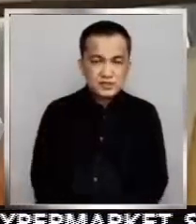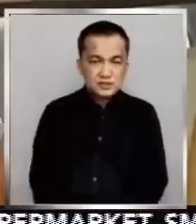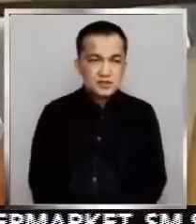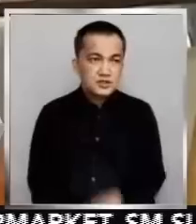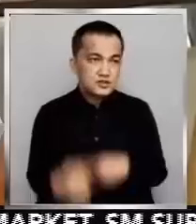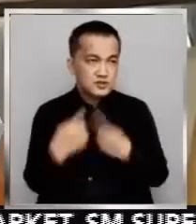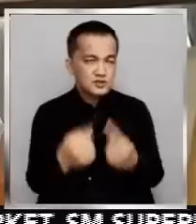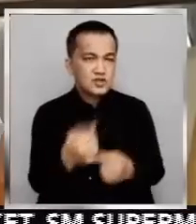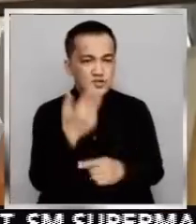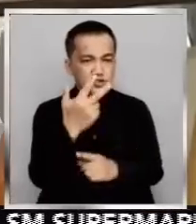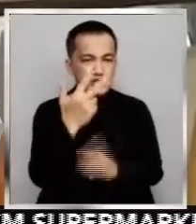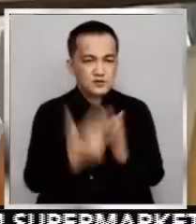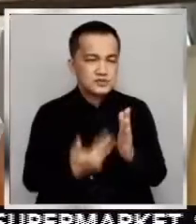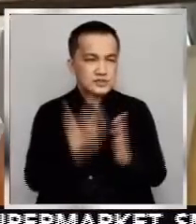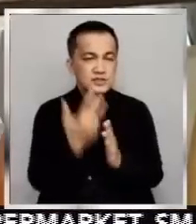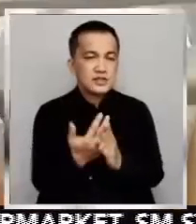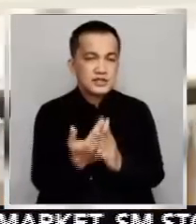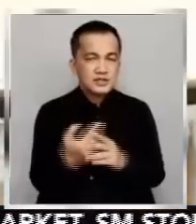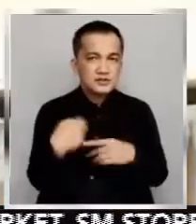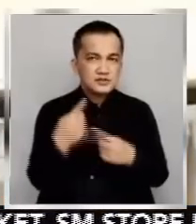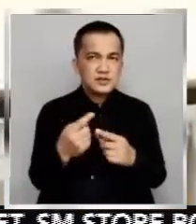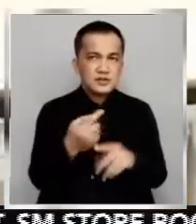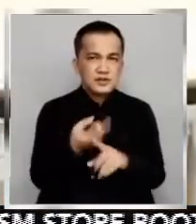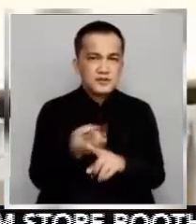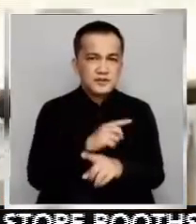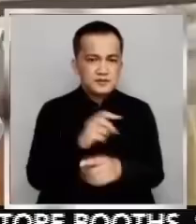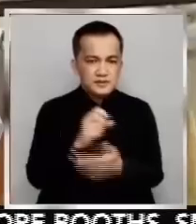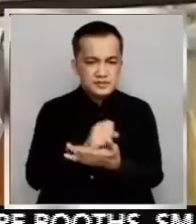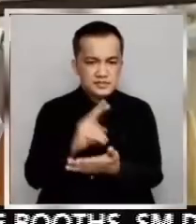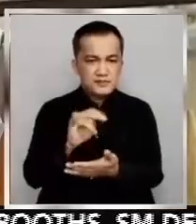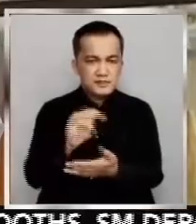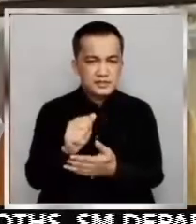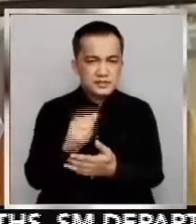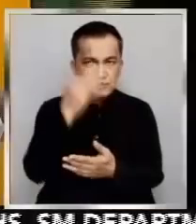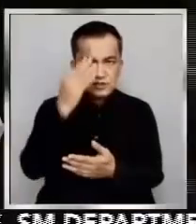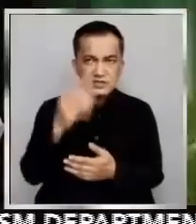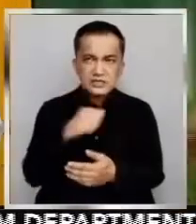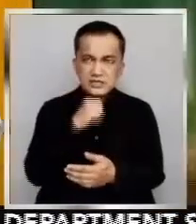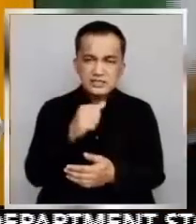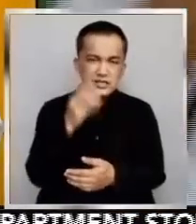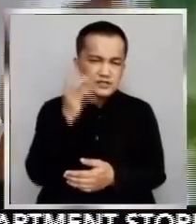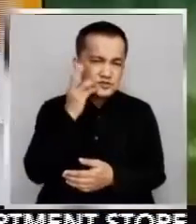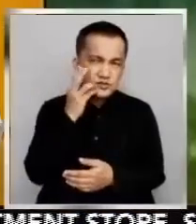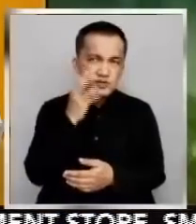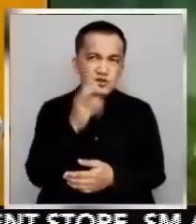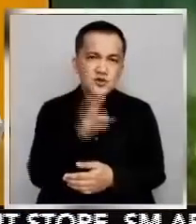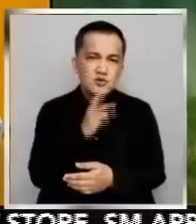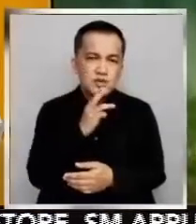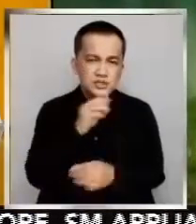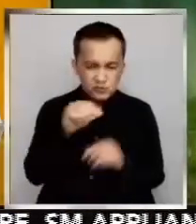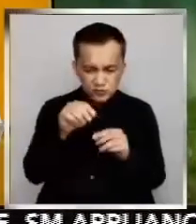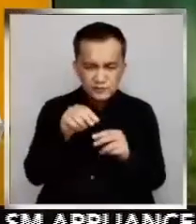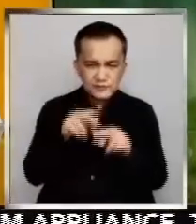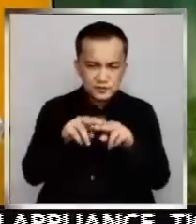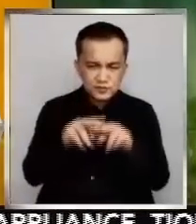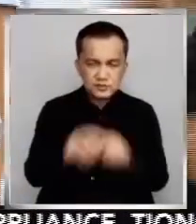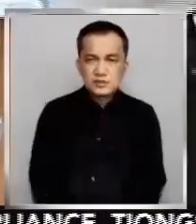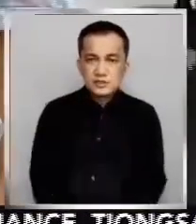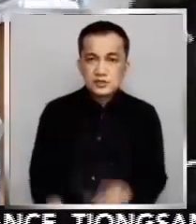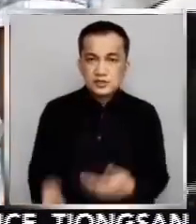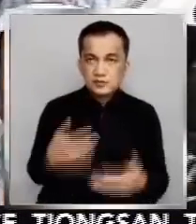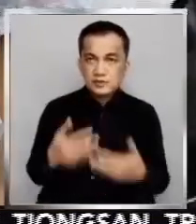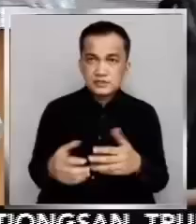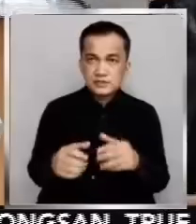na po ako. Mula po Santa Maria, Bulacan. Hindi po kami sa soft drinks eh. Tubig na may konting asin. Dapat kahit mainit, tuloy-tuloy pa rin yung ating